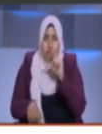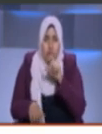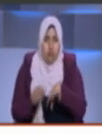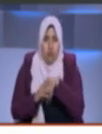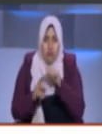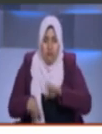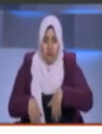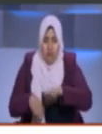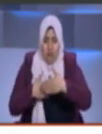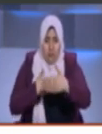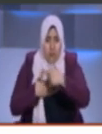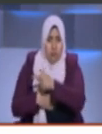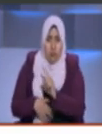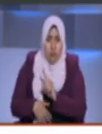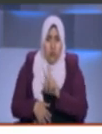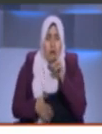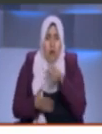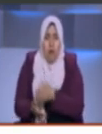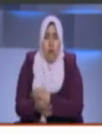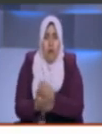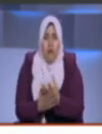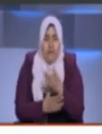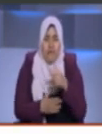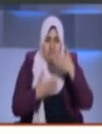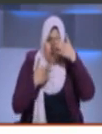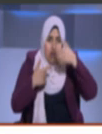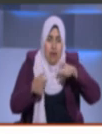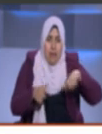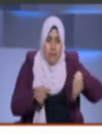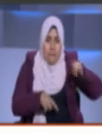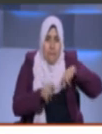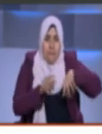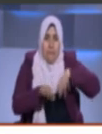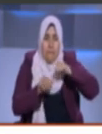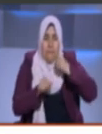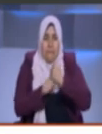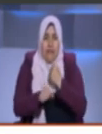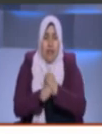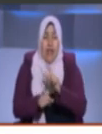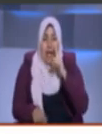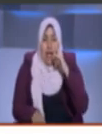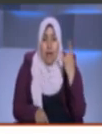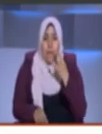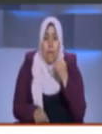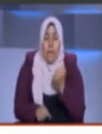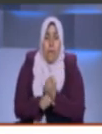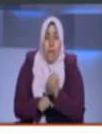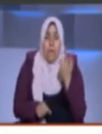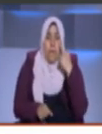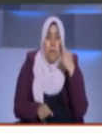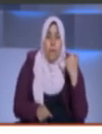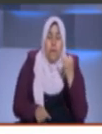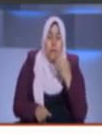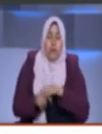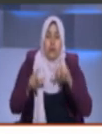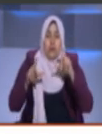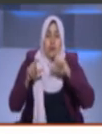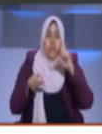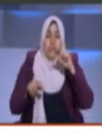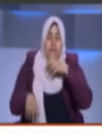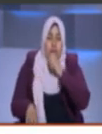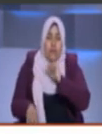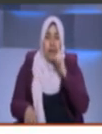الفتره وهذه المرحله اعتقد انهم يعني جميعا يحرصون على صوره الاسلام في فرنسا. نعم،